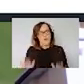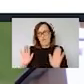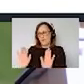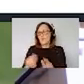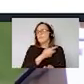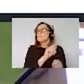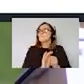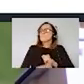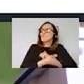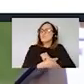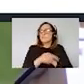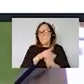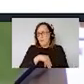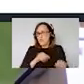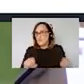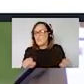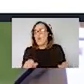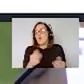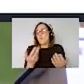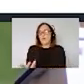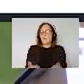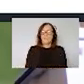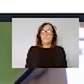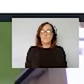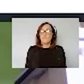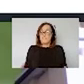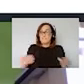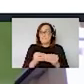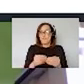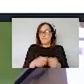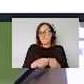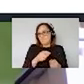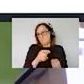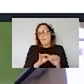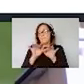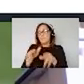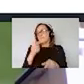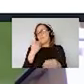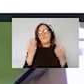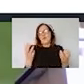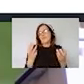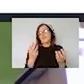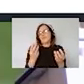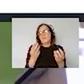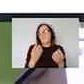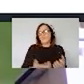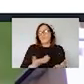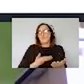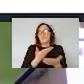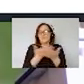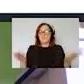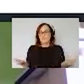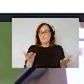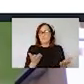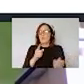swoim czytelniczką. Oni mogą działać w tym momencie razem ze mną i też wpływać na to, bo to jest chyba bardzo, bardzo ważne, żeby czuć się też jakby częścią